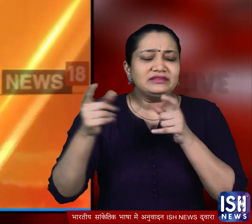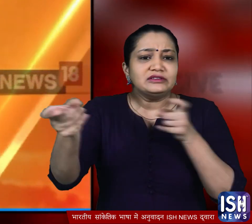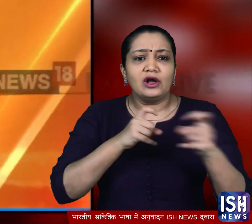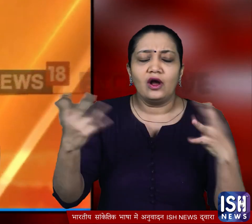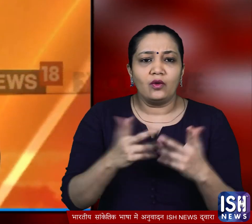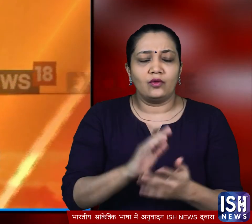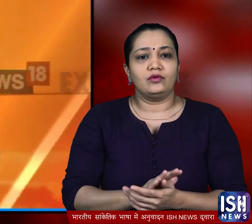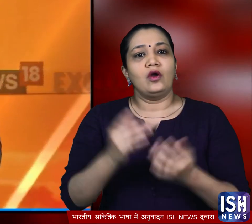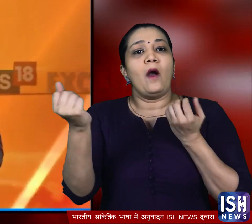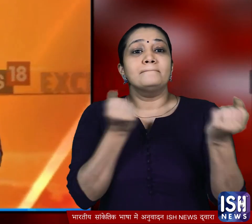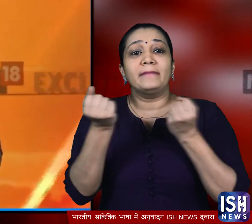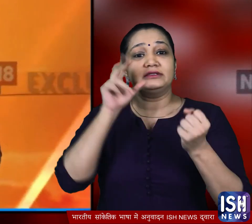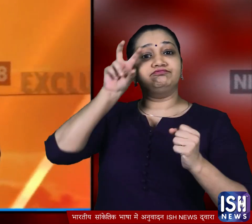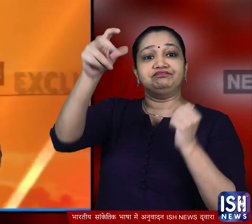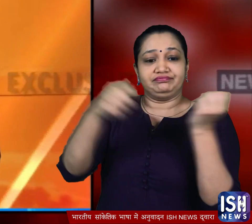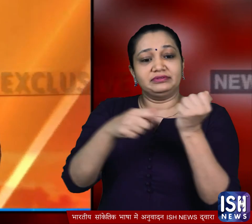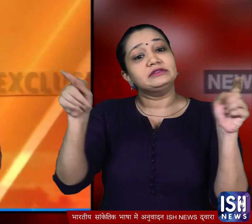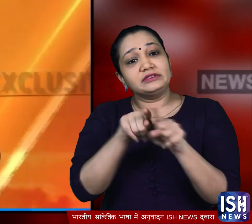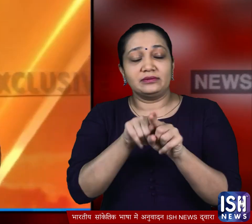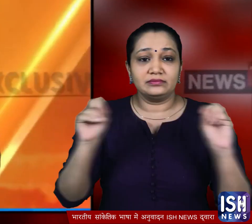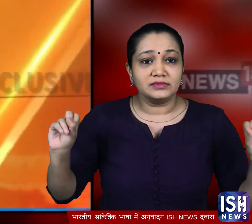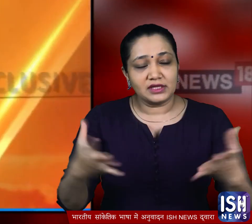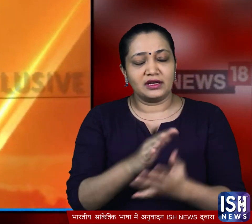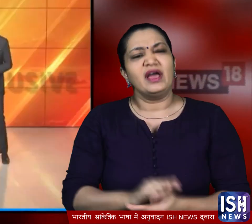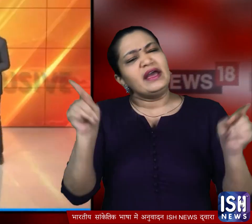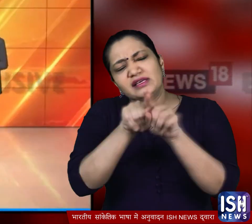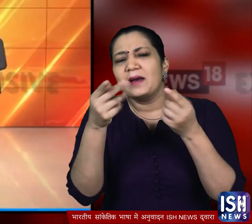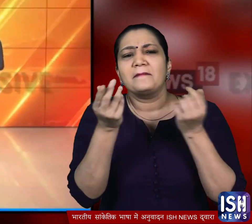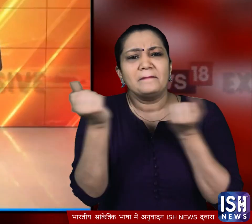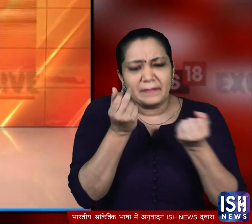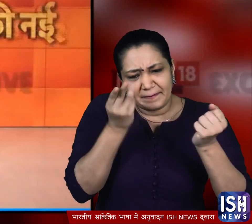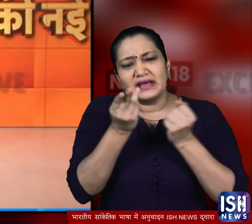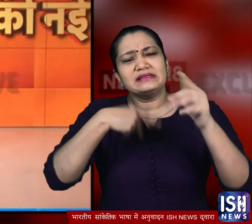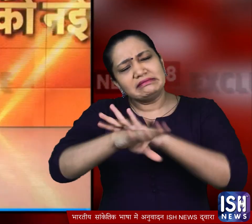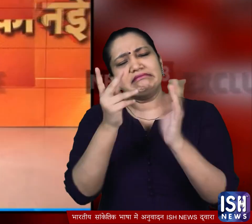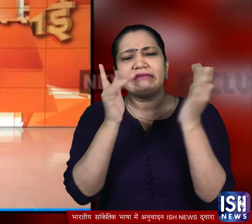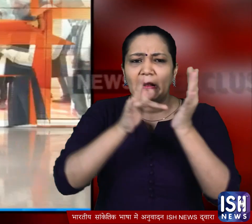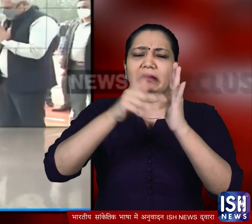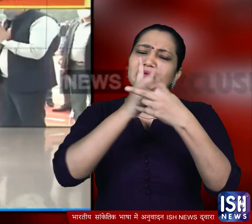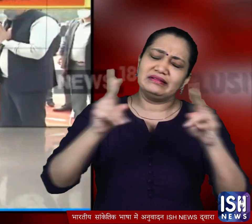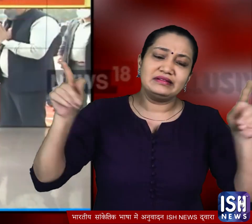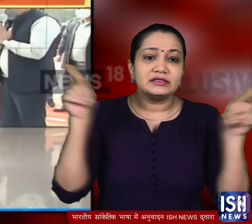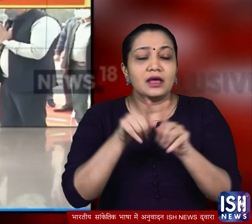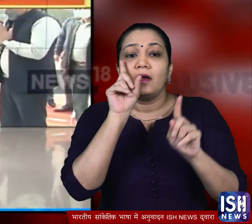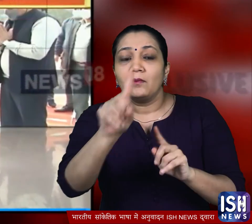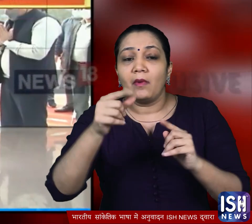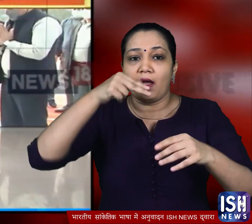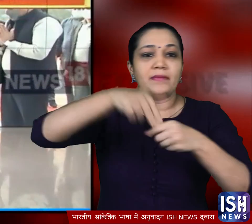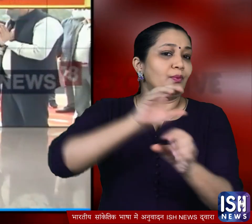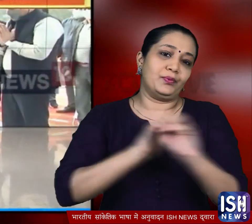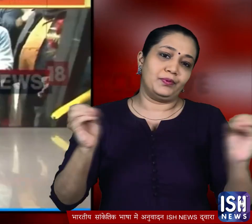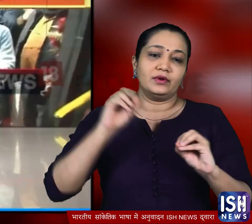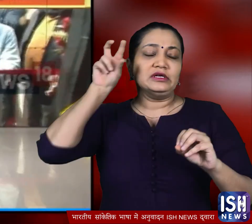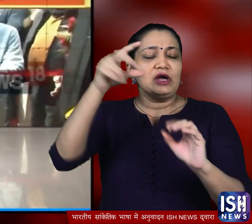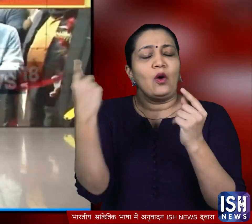केजरीवाल सरकार ने इलेक्ट्रिक बस की सौगात दी। बताया गया कि यह बस मौजूदा बसों की तरह ही सुविधाओं से लैस होगी, लेकिन इसे चलाने के लिए पूरी तरह से बिजली